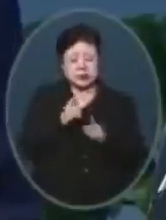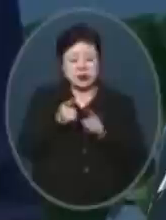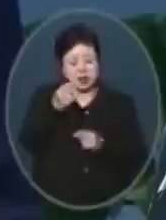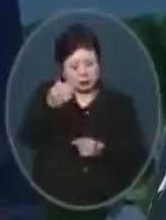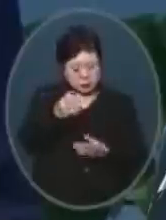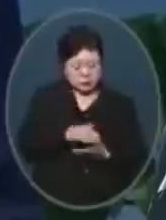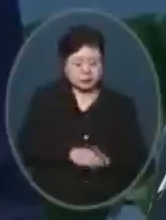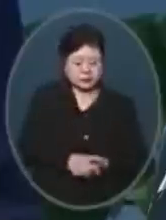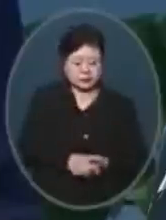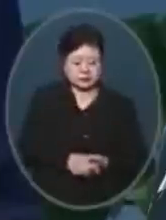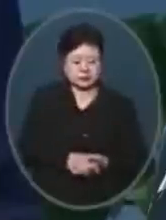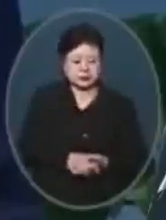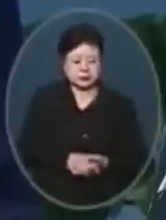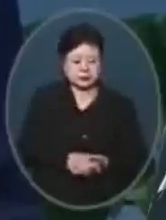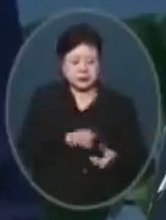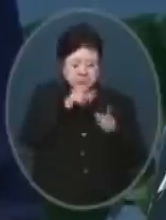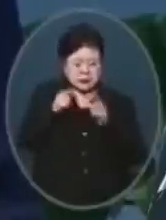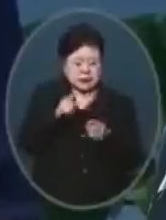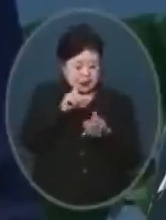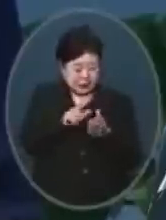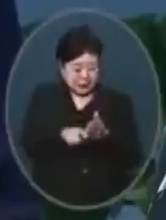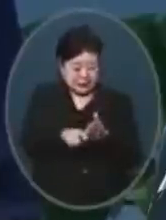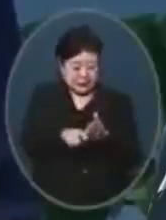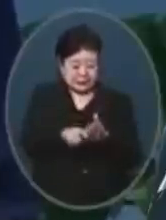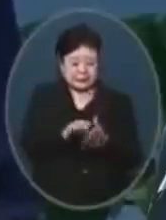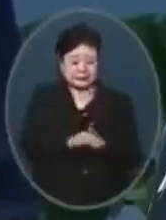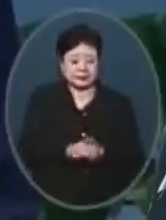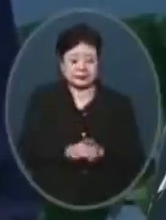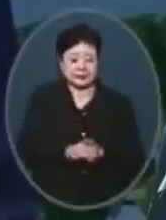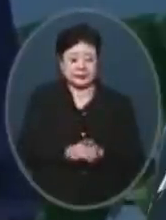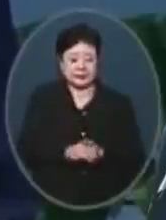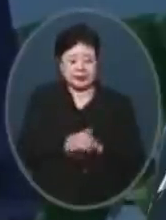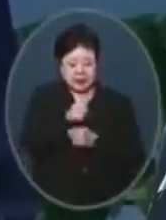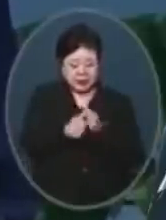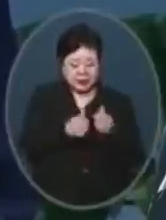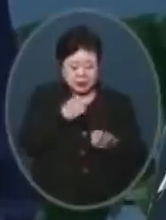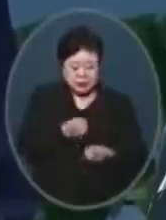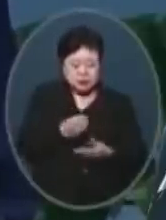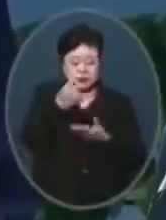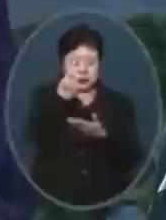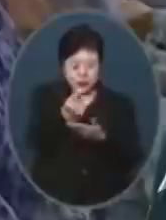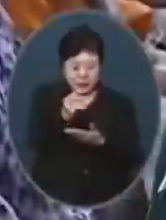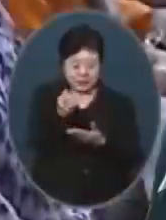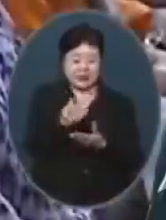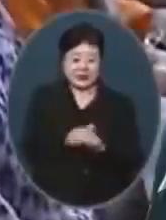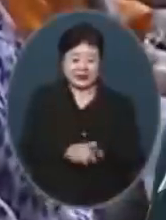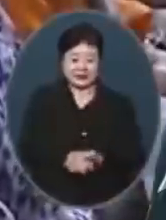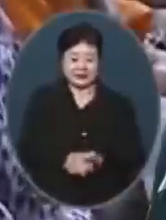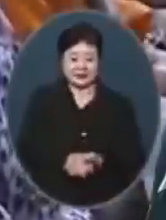하고 삶은 그곳에 하나님의 축복이 있다는 것입니다.